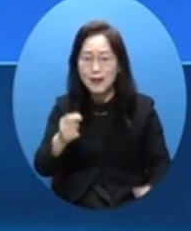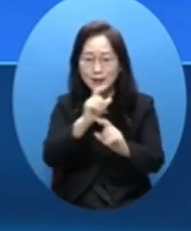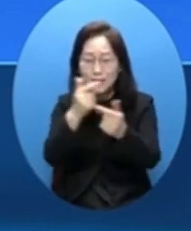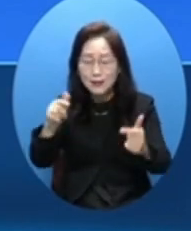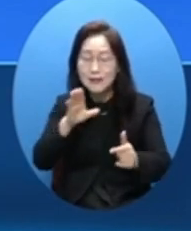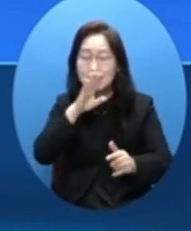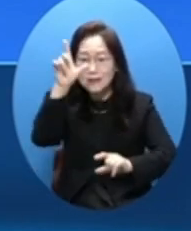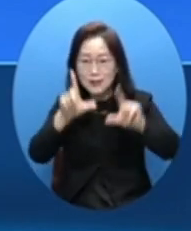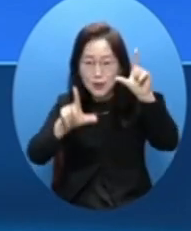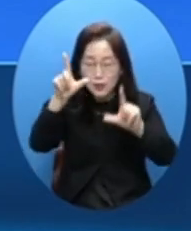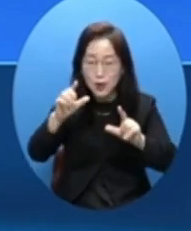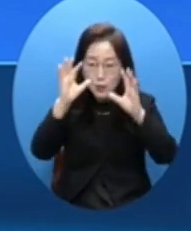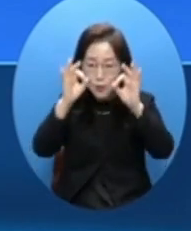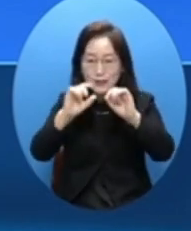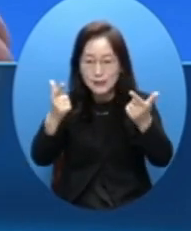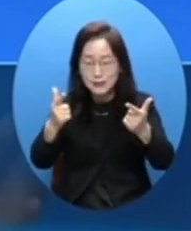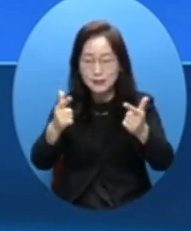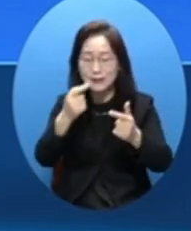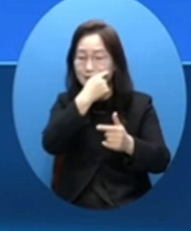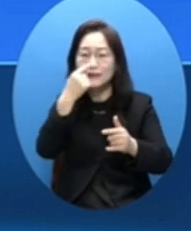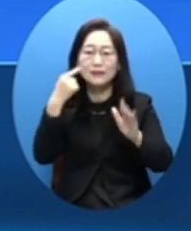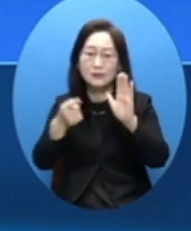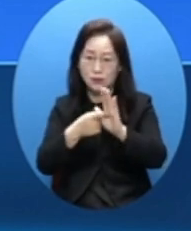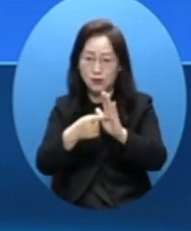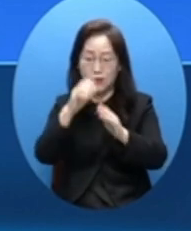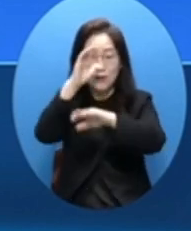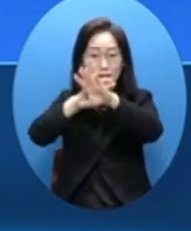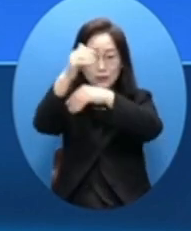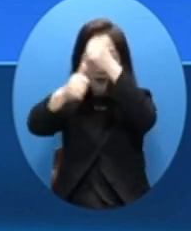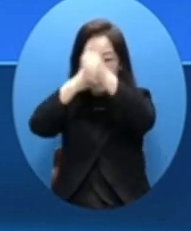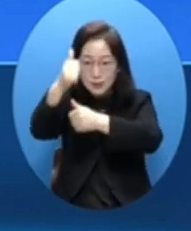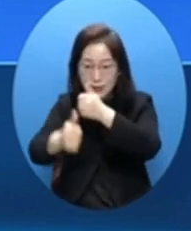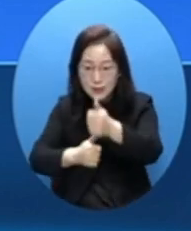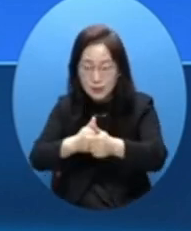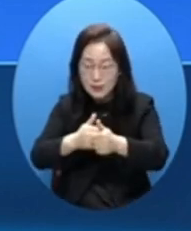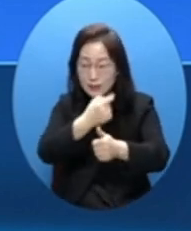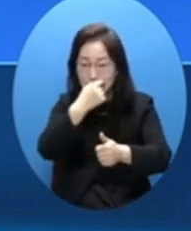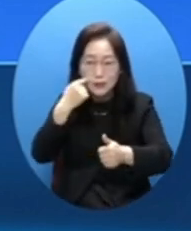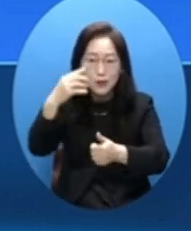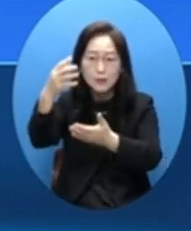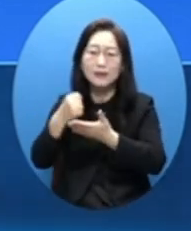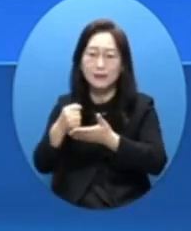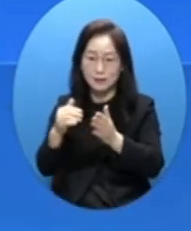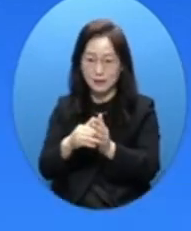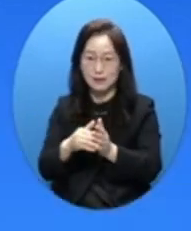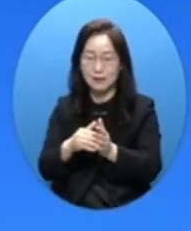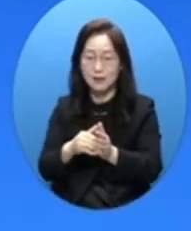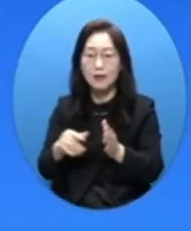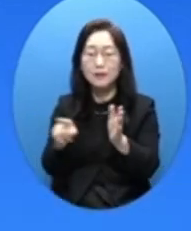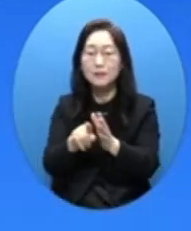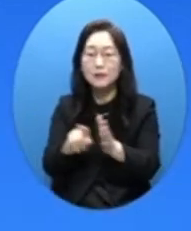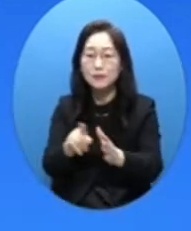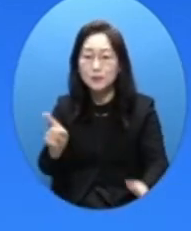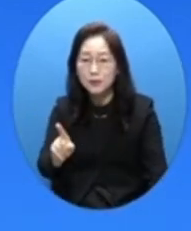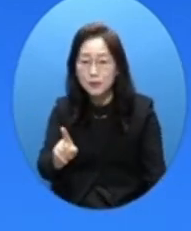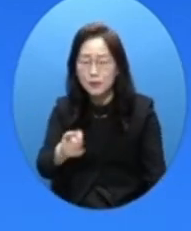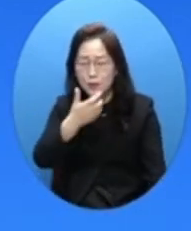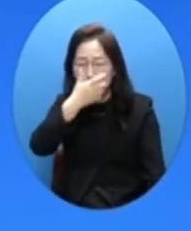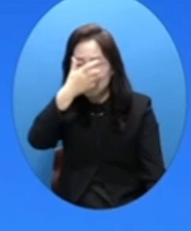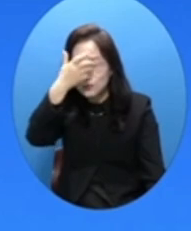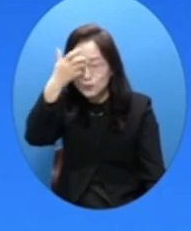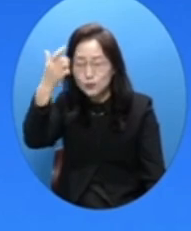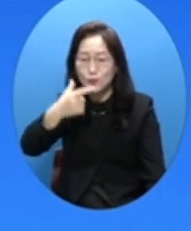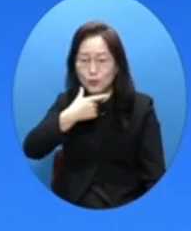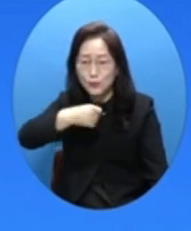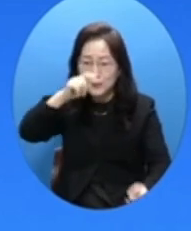실상이요 보이지 않는 것들의 증거니 선지들이로서 증거를 얻었느니라 믿음은 꿈꾸고 바라는 것이 이미